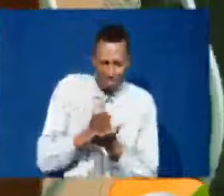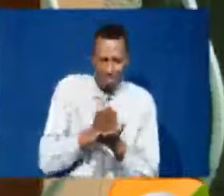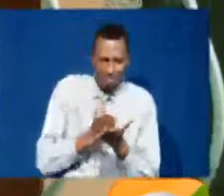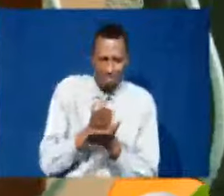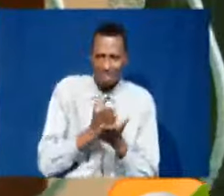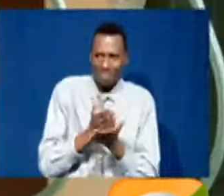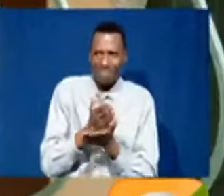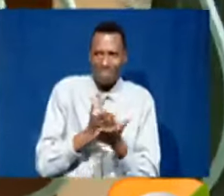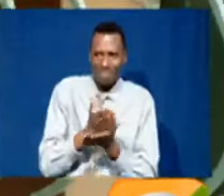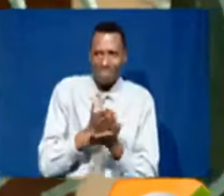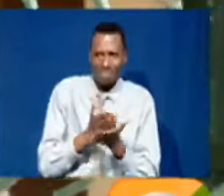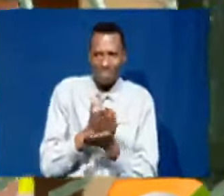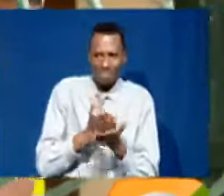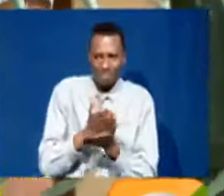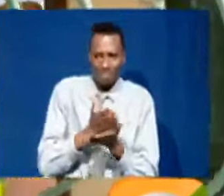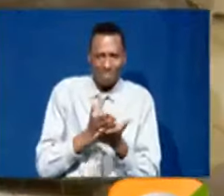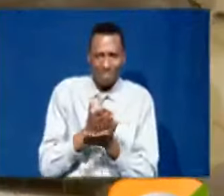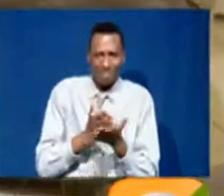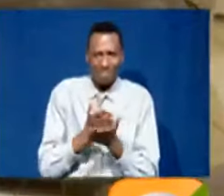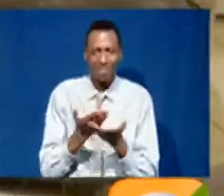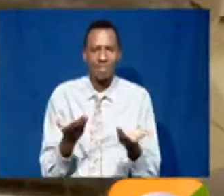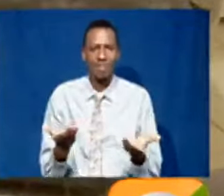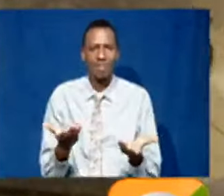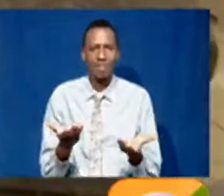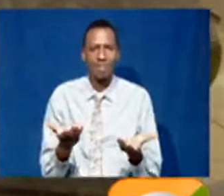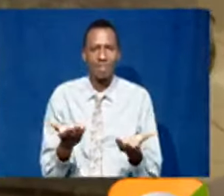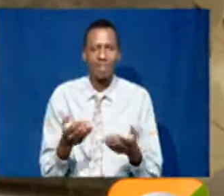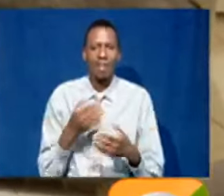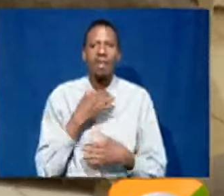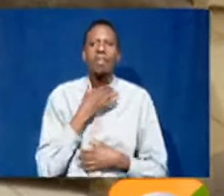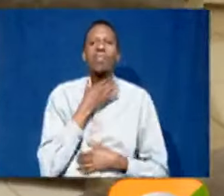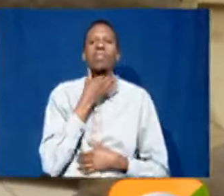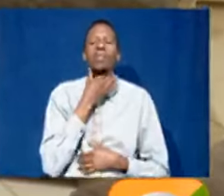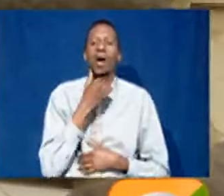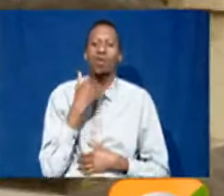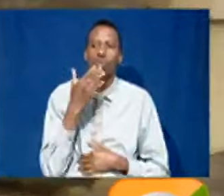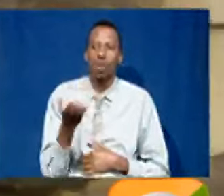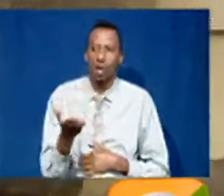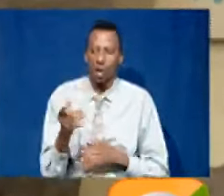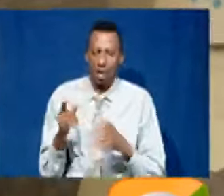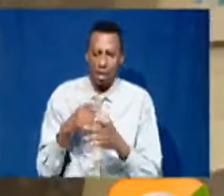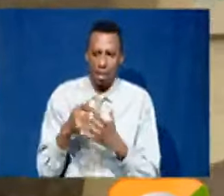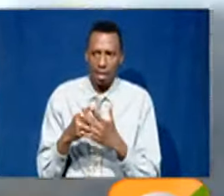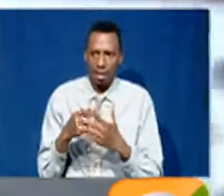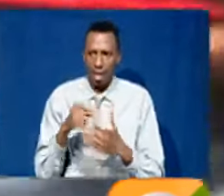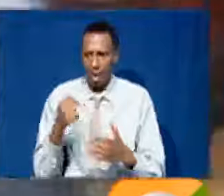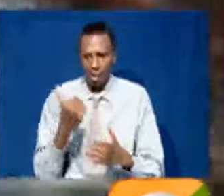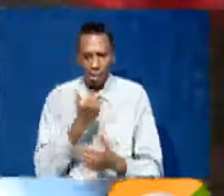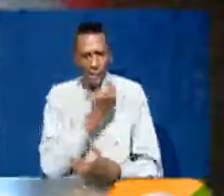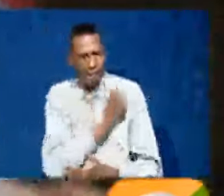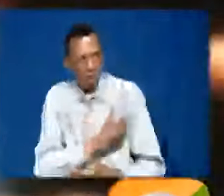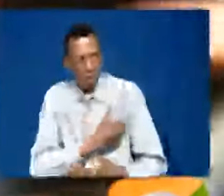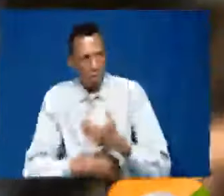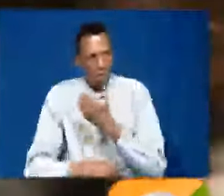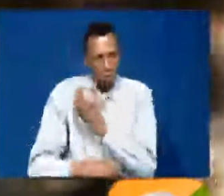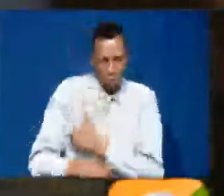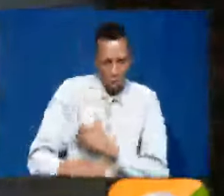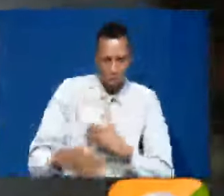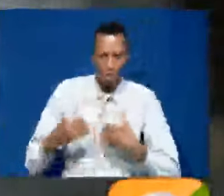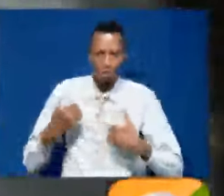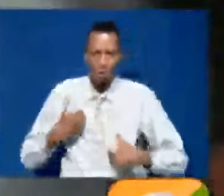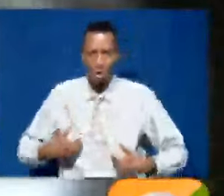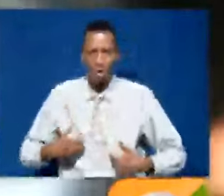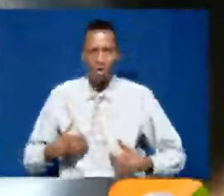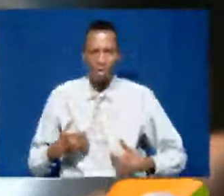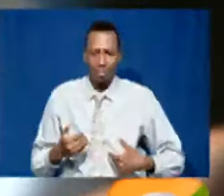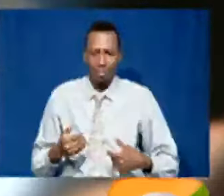nyumba. Imekatwa na hapa yote, hii na hapa. Kishingo hakuna. Then hii imekatwa na hapa. Ipi hapa. Sasa hii imewekwa